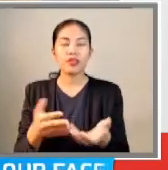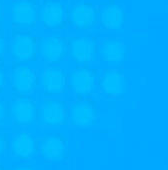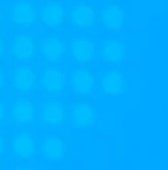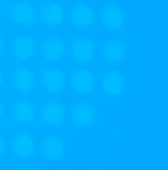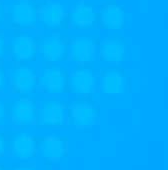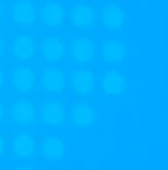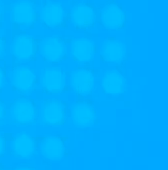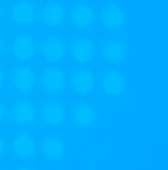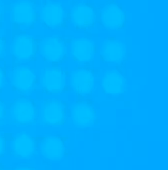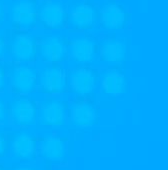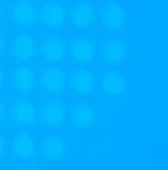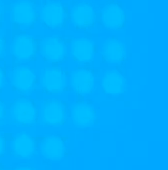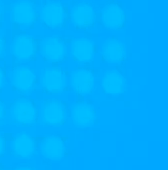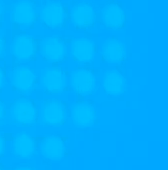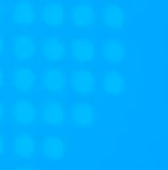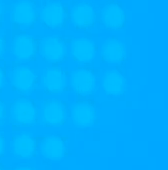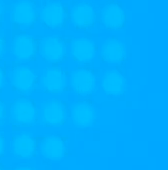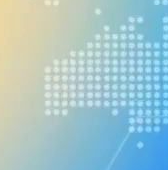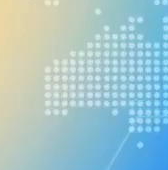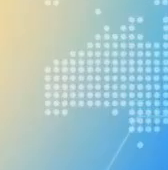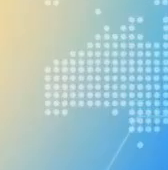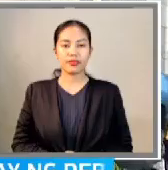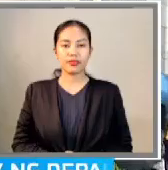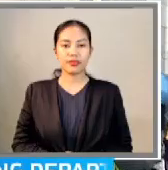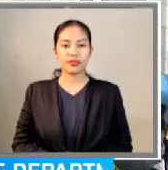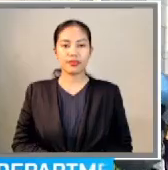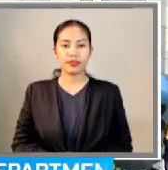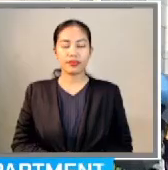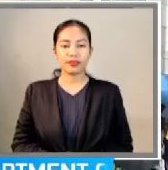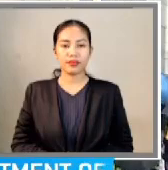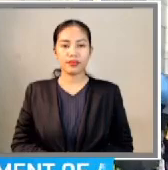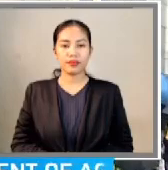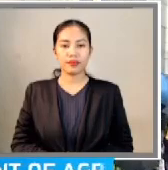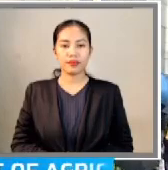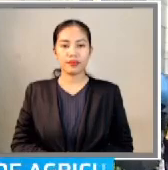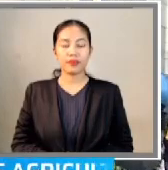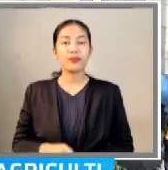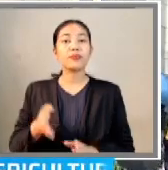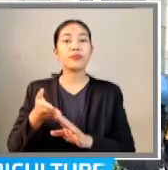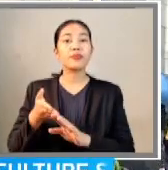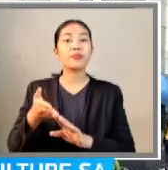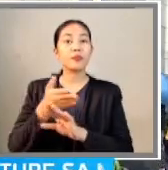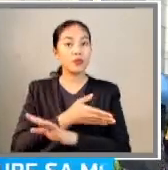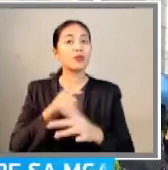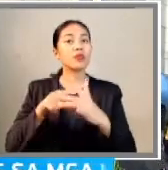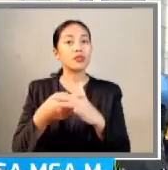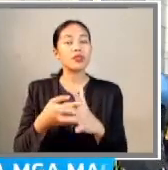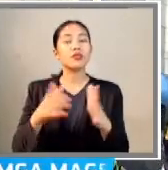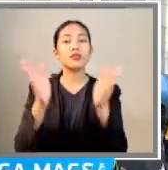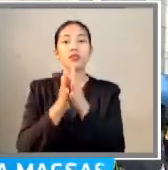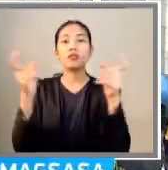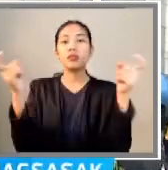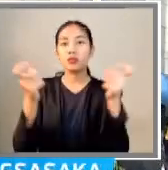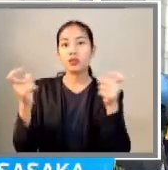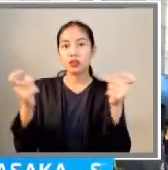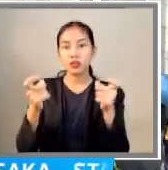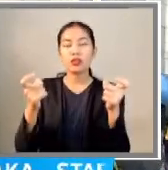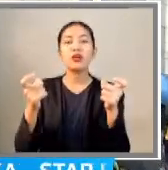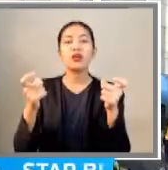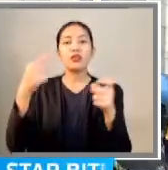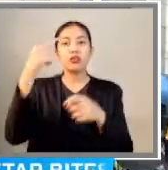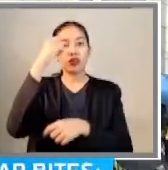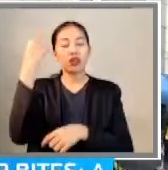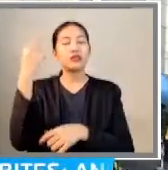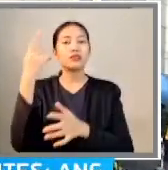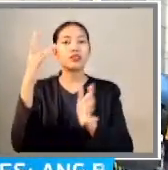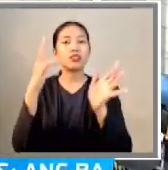ng Pag-asa. Bago ang pagsisimula ng pagdiriwang ng Nazareno 2023, ay nakikiusap na yung mga otoridad na